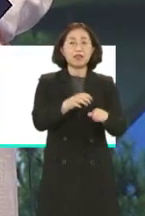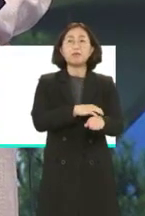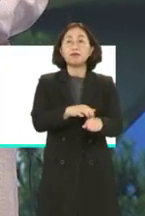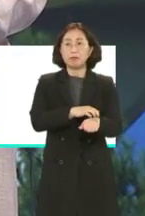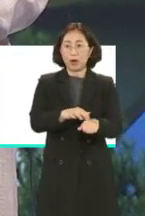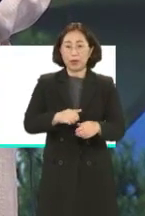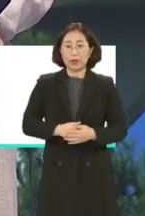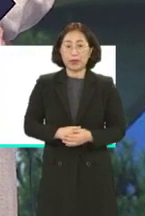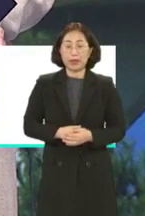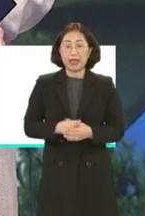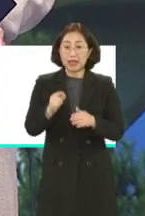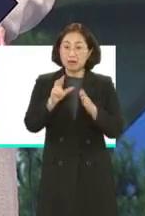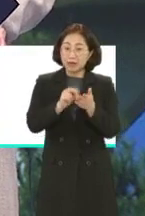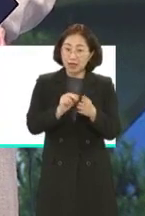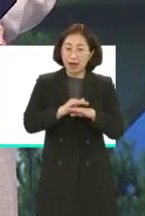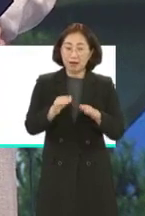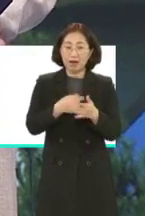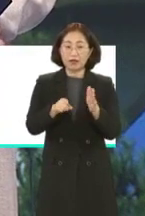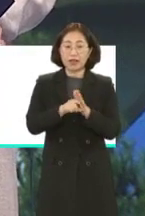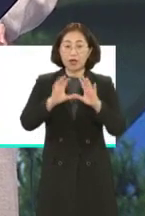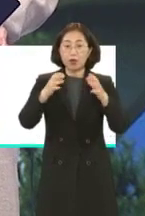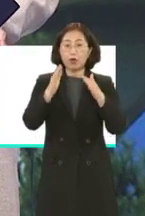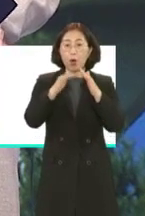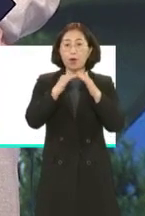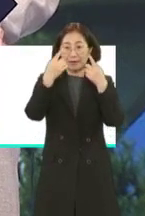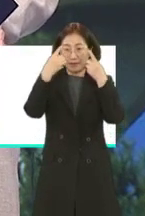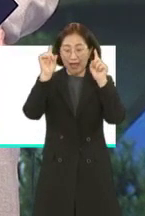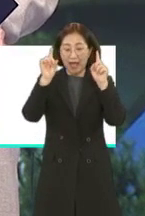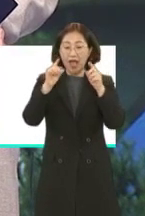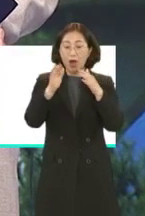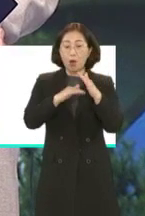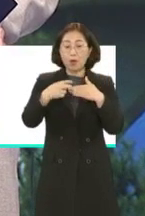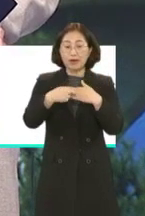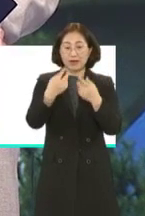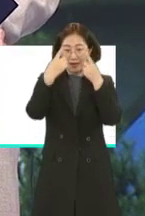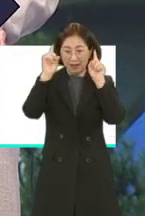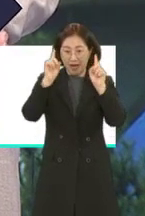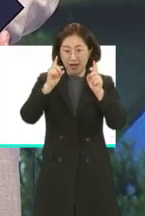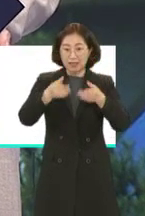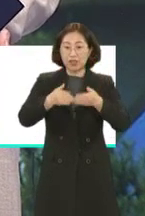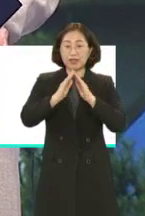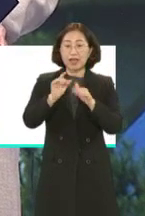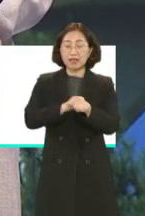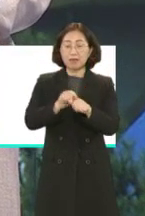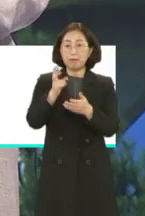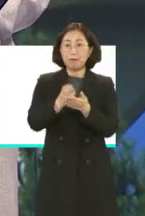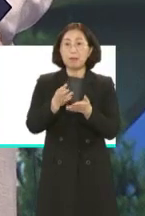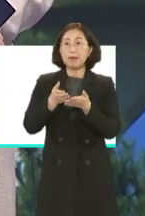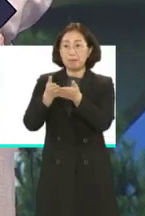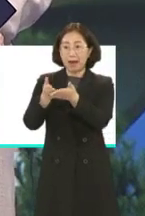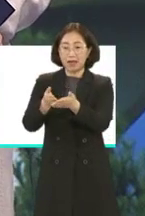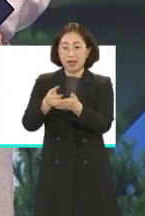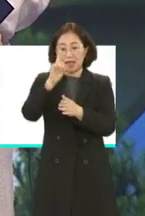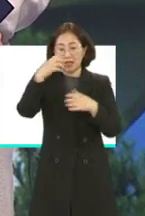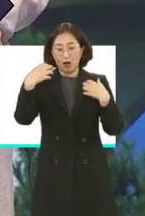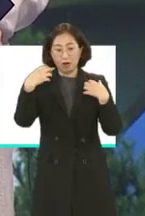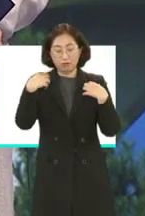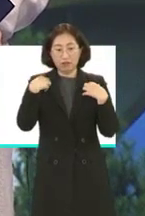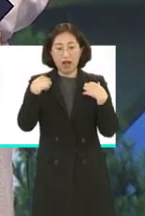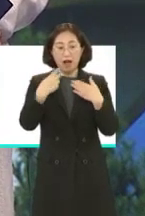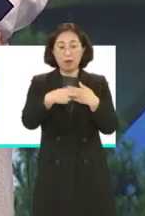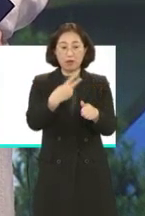있습니다. 이를 해결하기 위해 국립공주대에 공공의대를 설립하는 특별법까지 발의됐는데요. 정부가 최근 의대